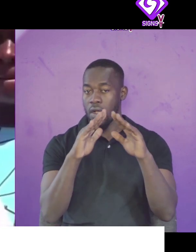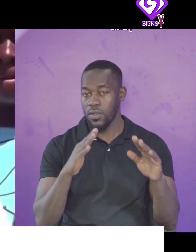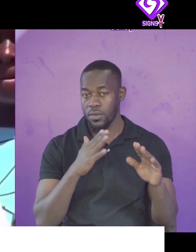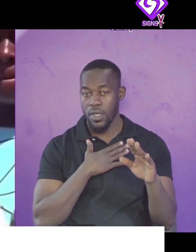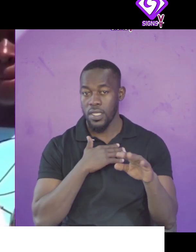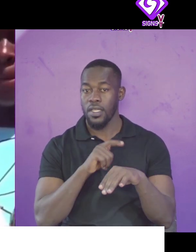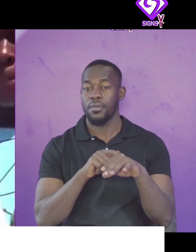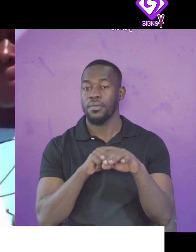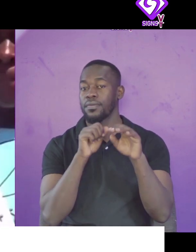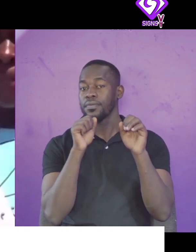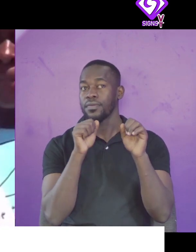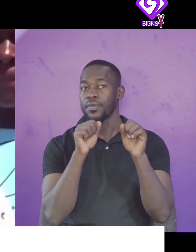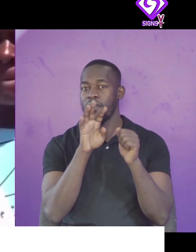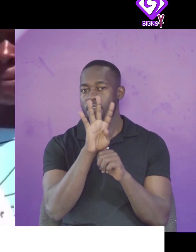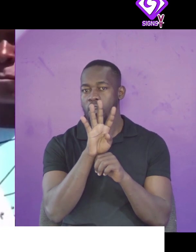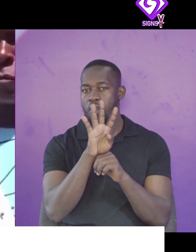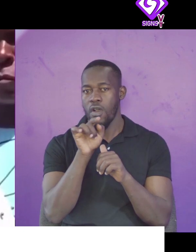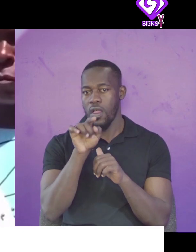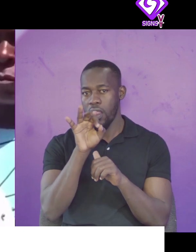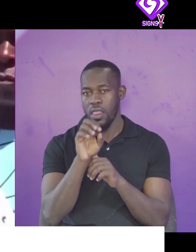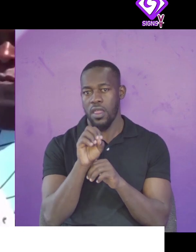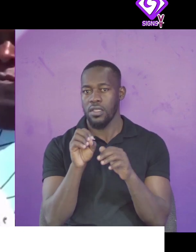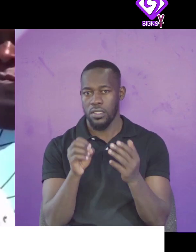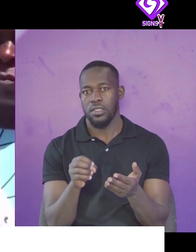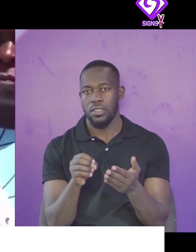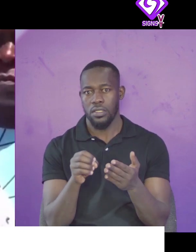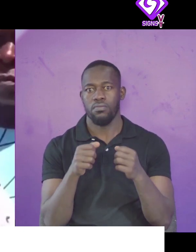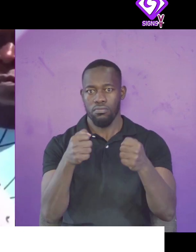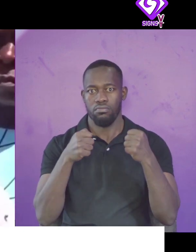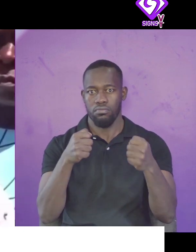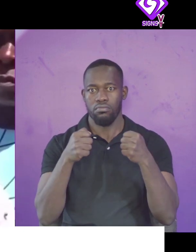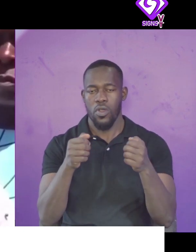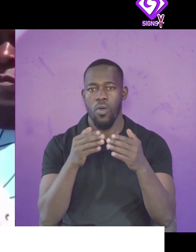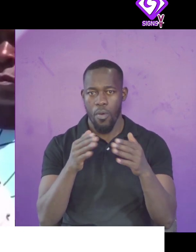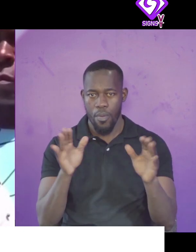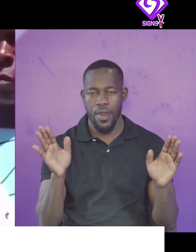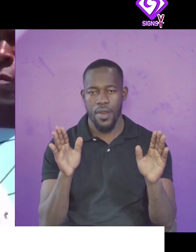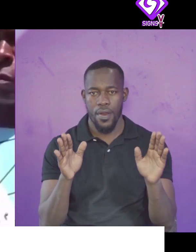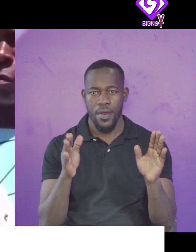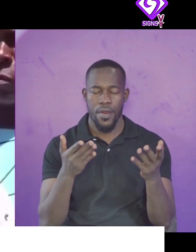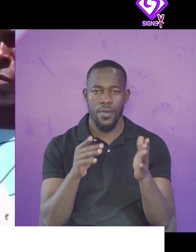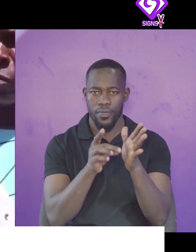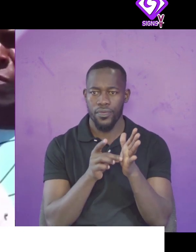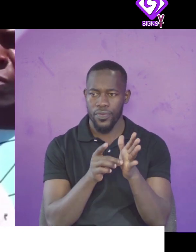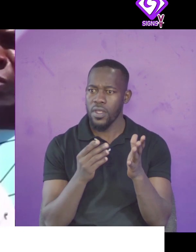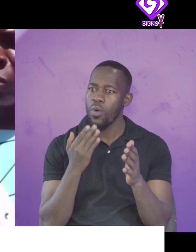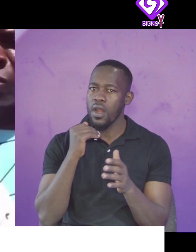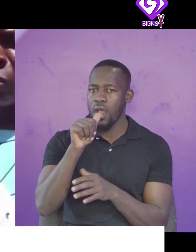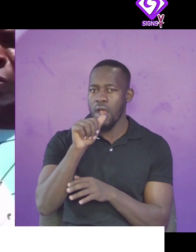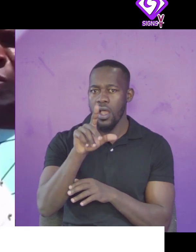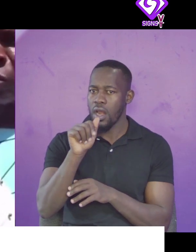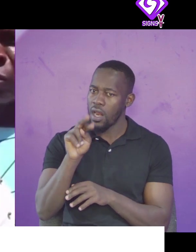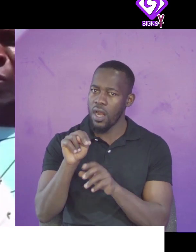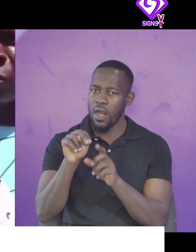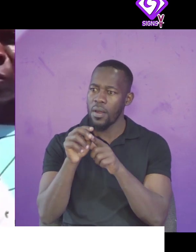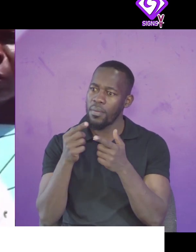tena, waliniita tu Mama Alan. Mama Alan, nifungua mlango, tunataka Alan. Nikauliza kama mnataka Alan, jana vile mlichukua